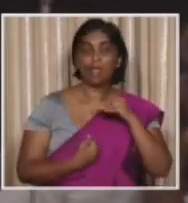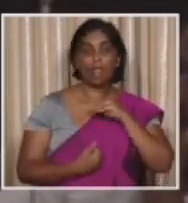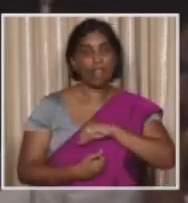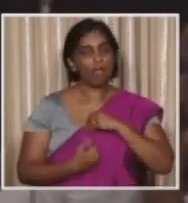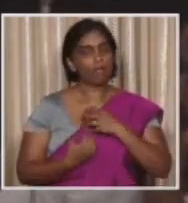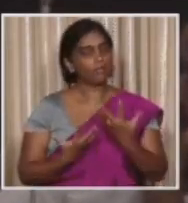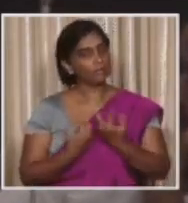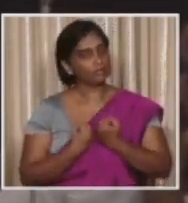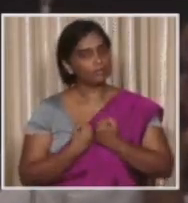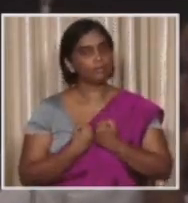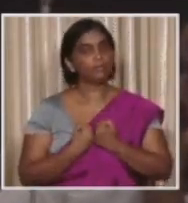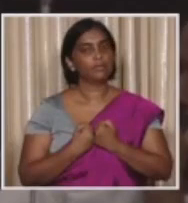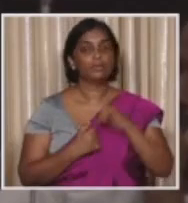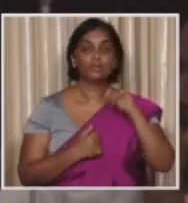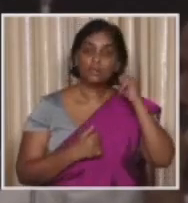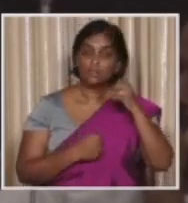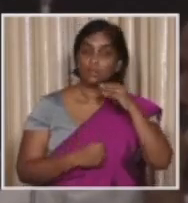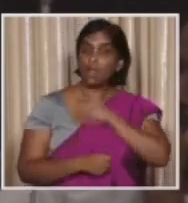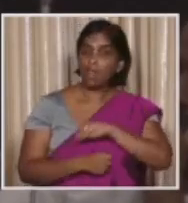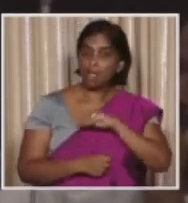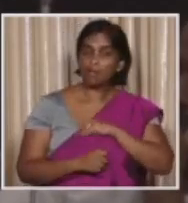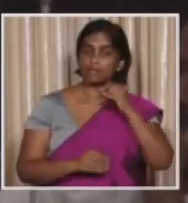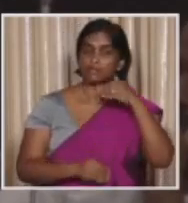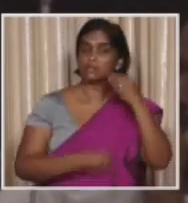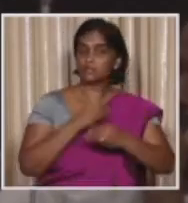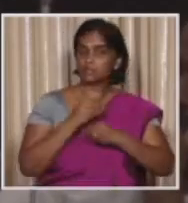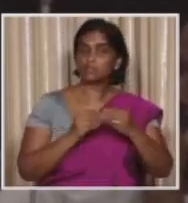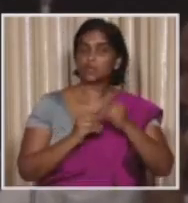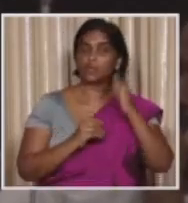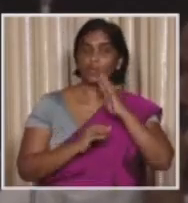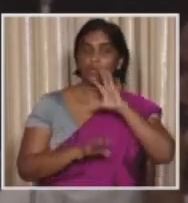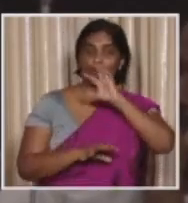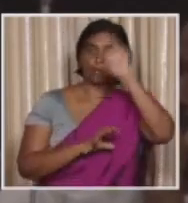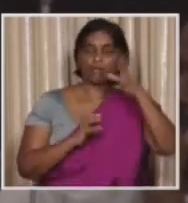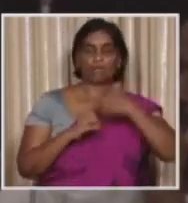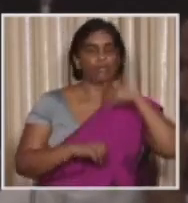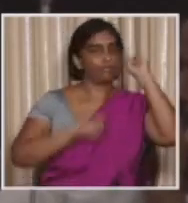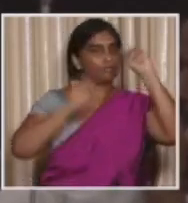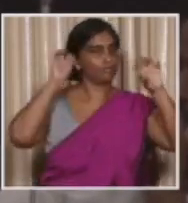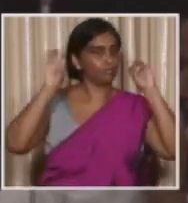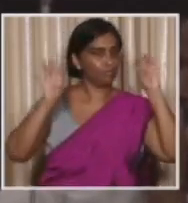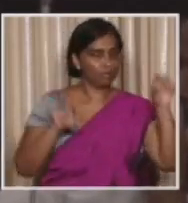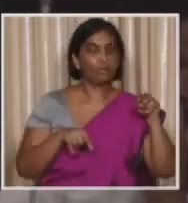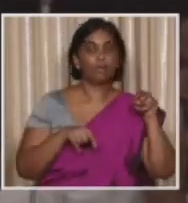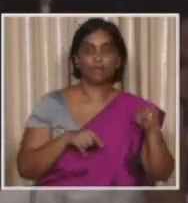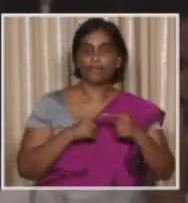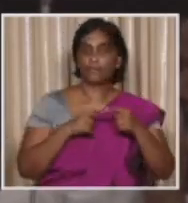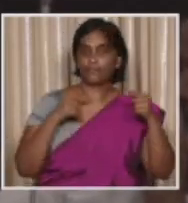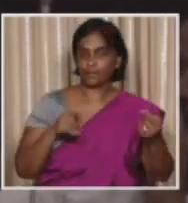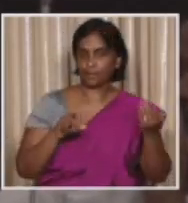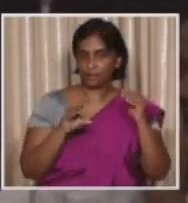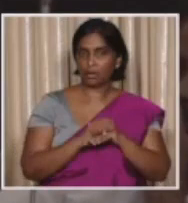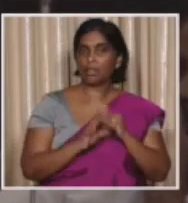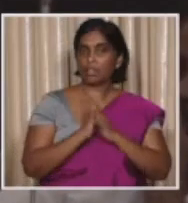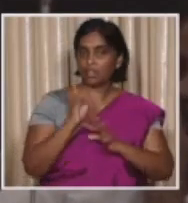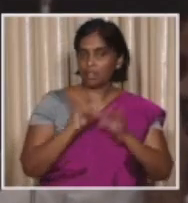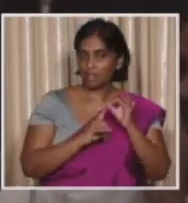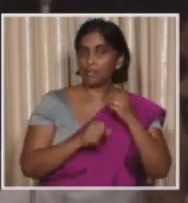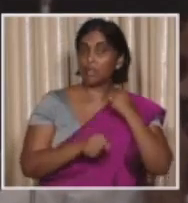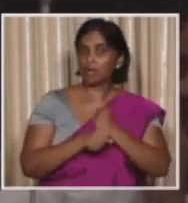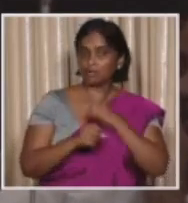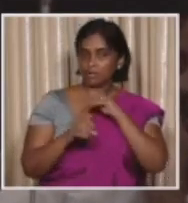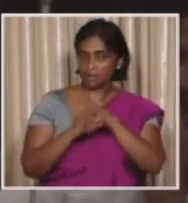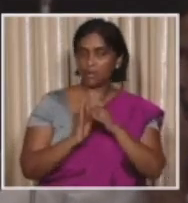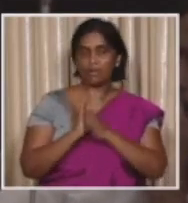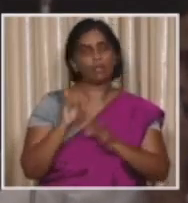උපය ගත්තා. සමහර ලාභ සමහර කර්මාන්ත ගිහිල්ලා විදේශ රටවල තැන්පත් කරා. මෙතන විපක්ෂයේ නියෝජනය කරන මන්ත්‍රීවරු, ආණ්ඩුව